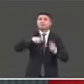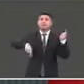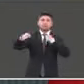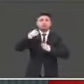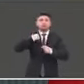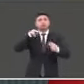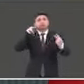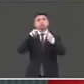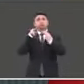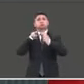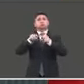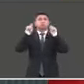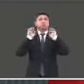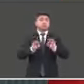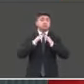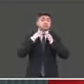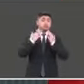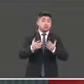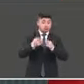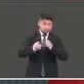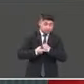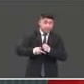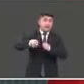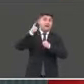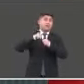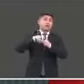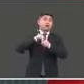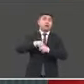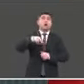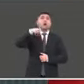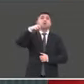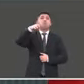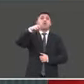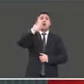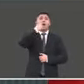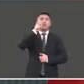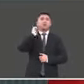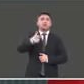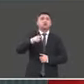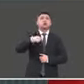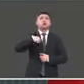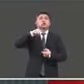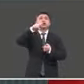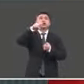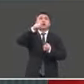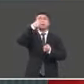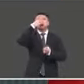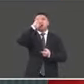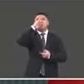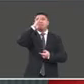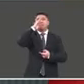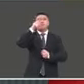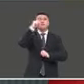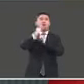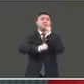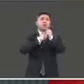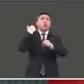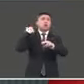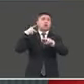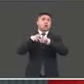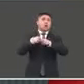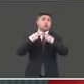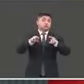geldik bu geçtiğimiz hafta Polatlı'da şişecam'ın yeni fabrikasının açılışını